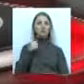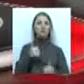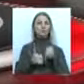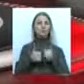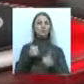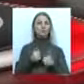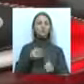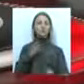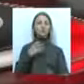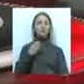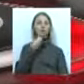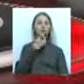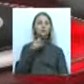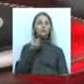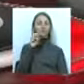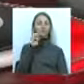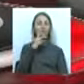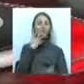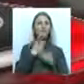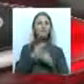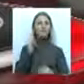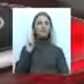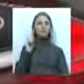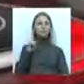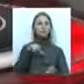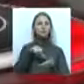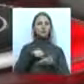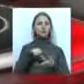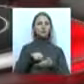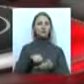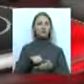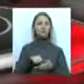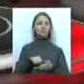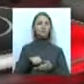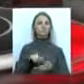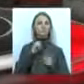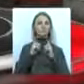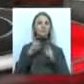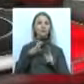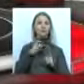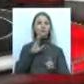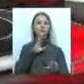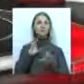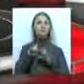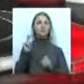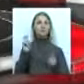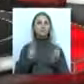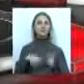балаңды қаншалықты сезінесің атты байқау ұйымдастырды. Байқауға өңірдің қамқоршы, асырап алушы және патронажды